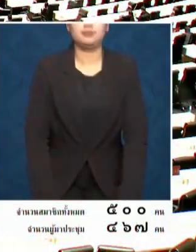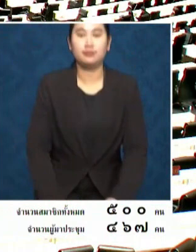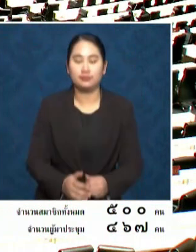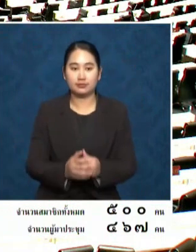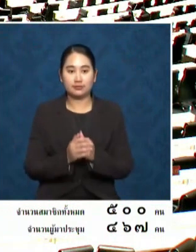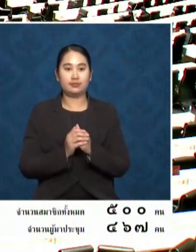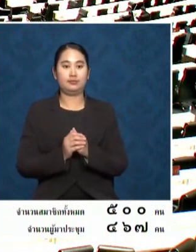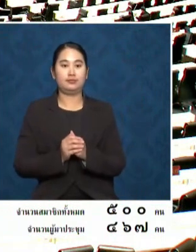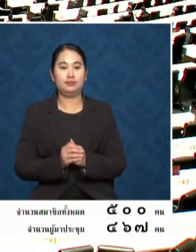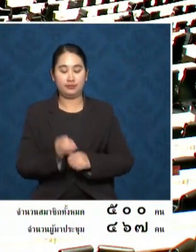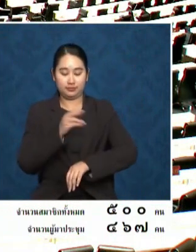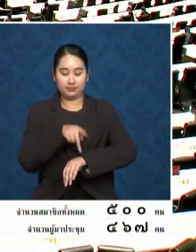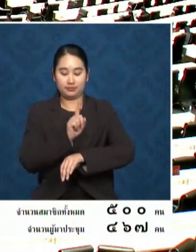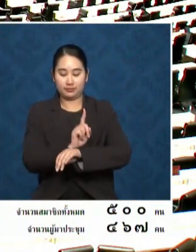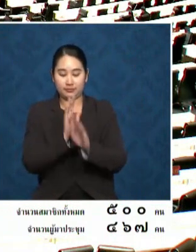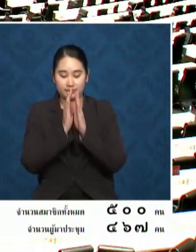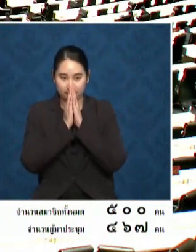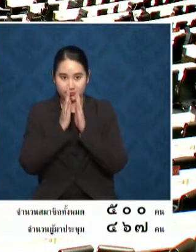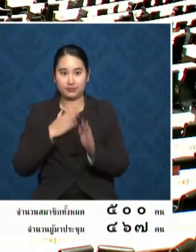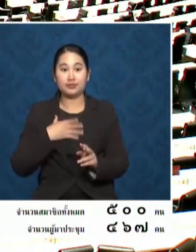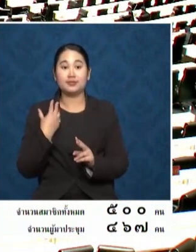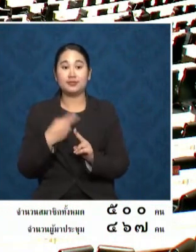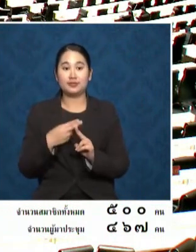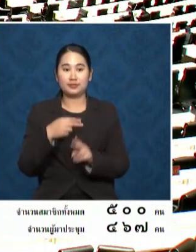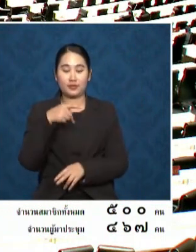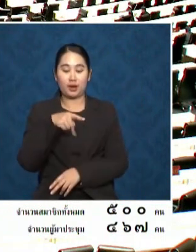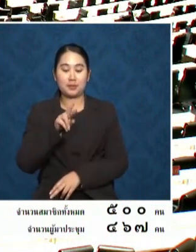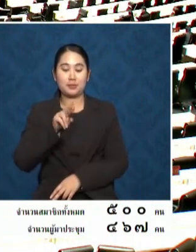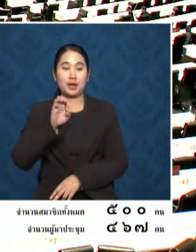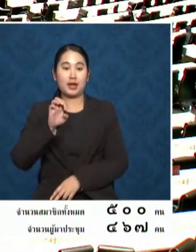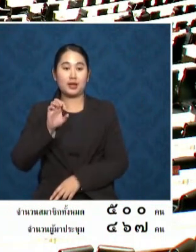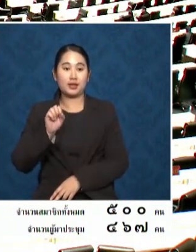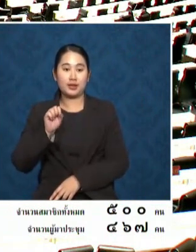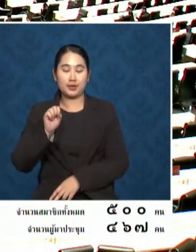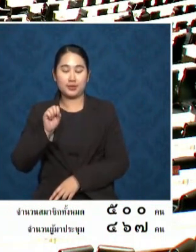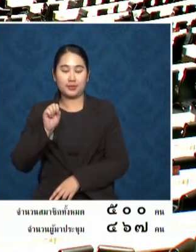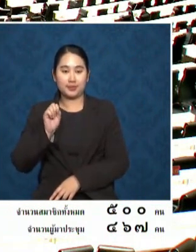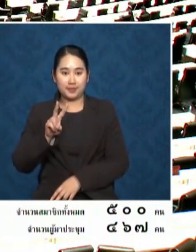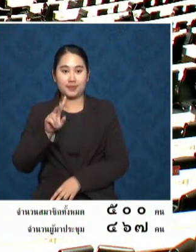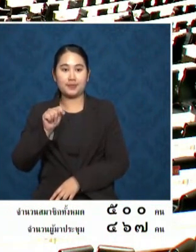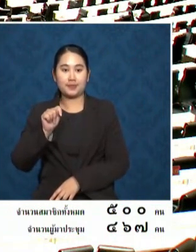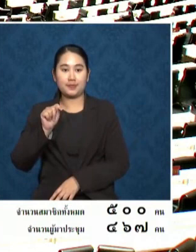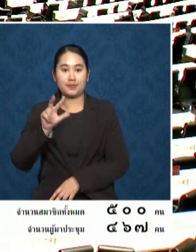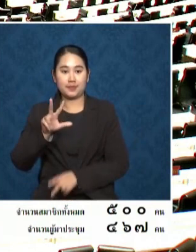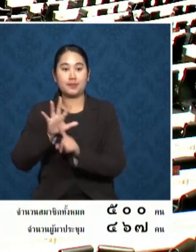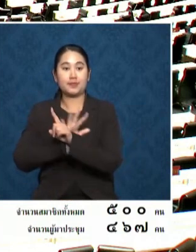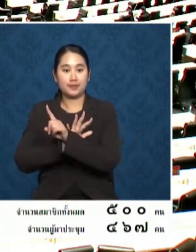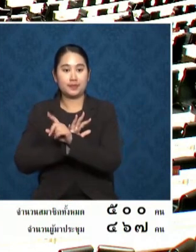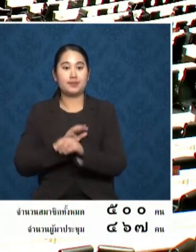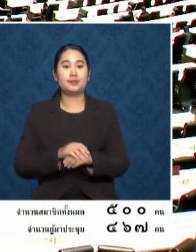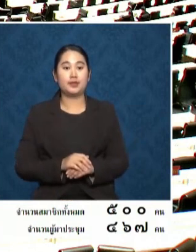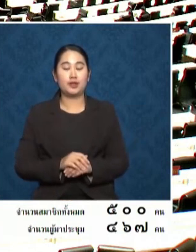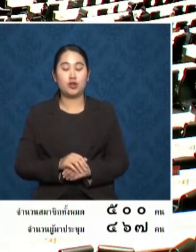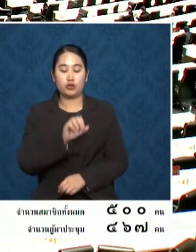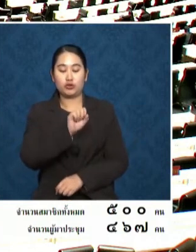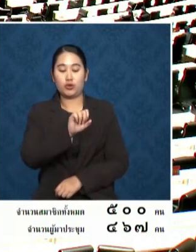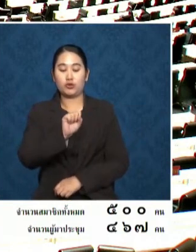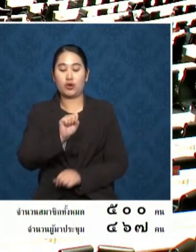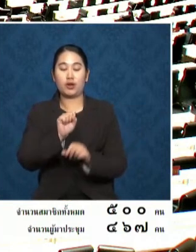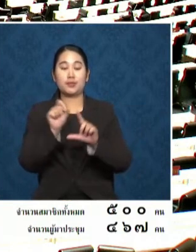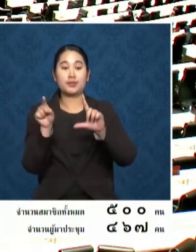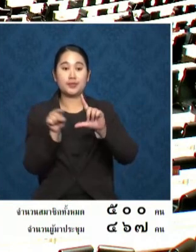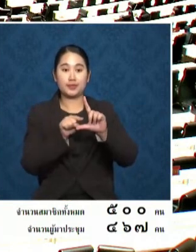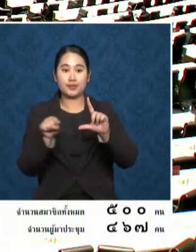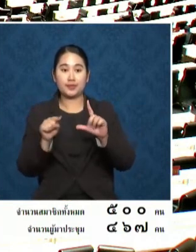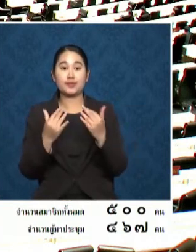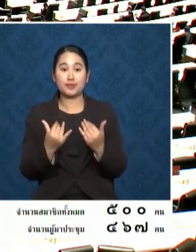เรียนประธานสภาที่เคารพกระผมพฤตวัชรศิลป์ผู้แทนราษฎรบัญชีรายชื่อพรคเก้าวไกลครับท่านประธานครับผมขออนุญาตมีส่วนร่วมวันนี้